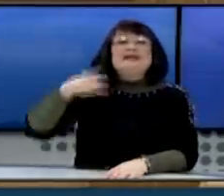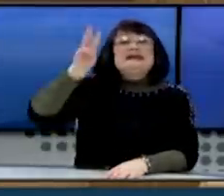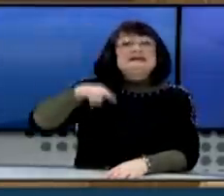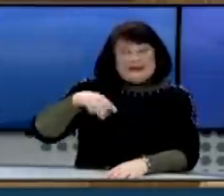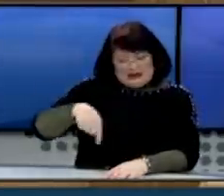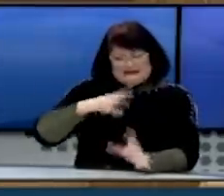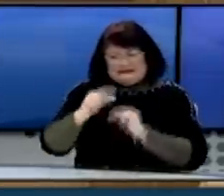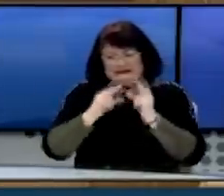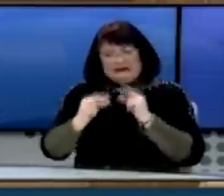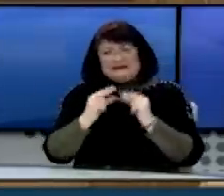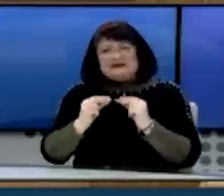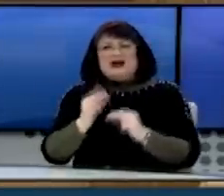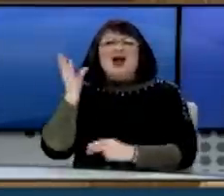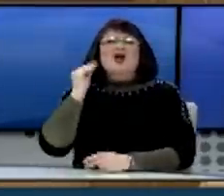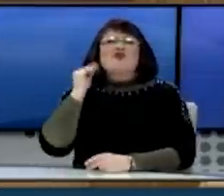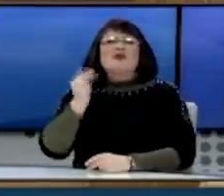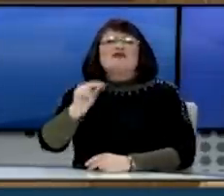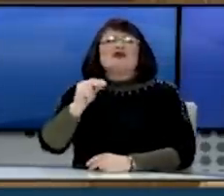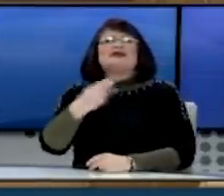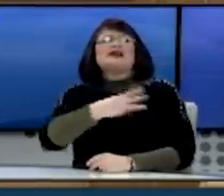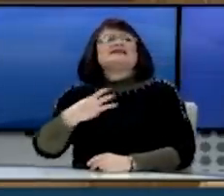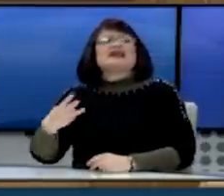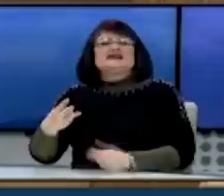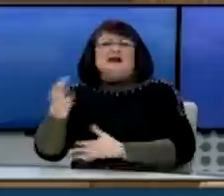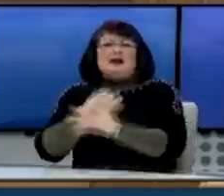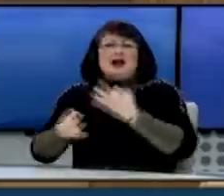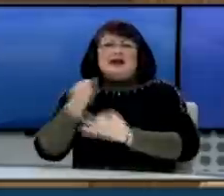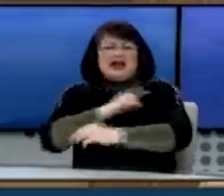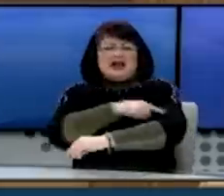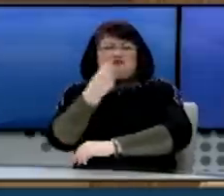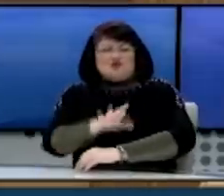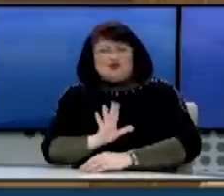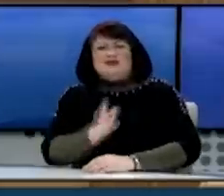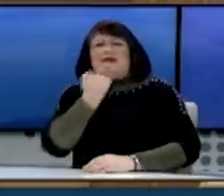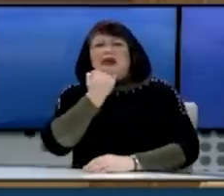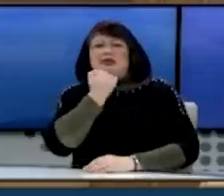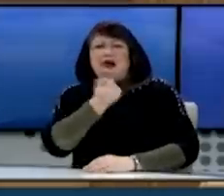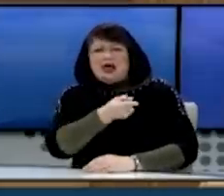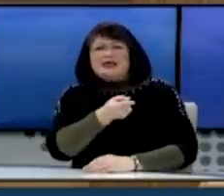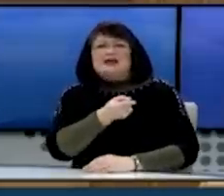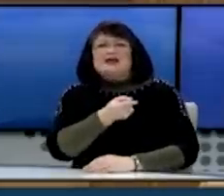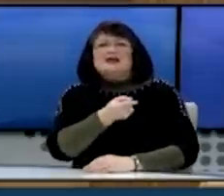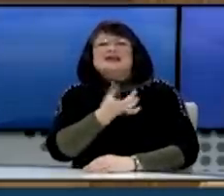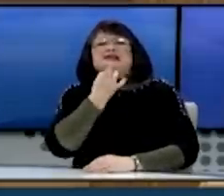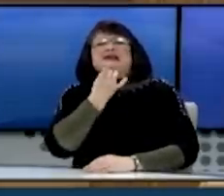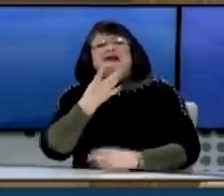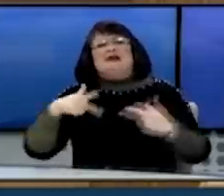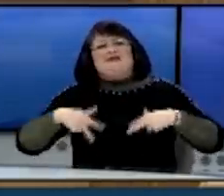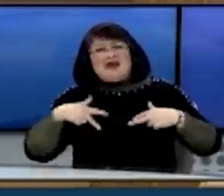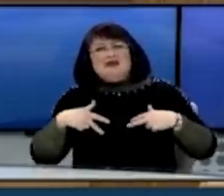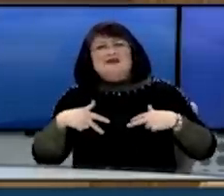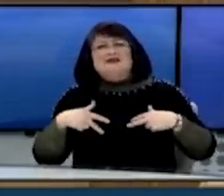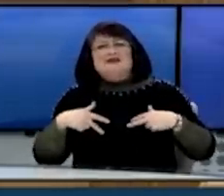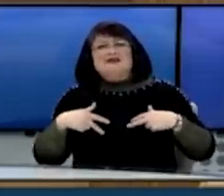τώρα ακούμε από τους βουλευτές του ΣΥΡΙΖΑ για την ανικανότητα, τα λάθη, την αναλγησία της